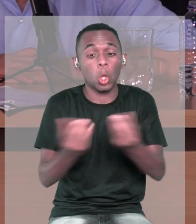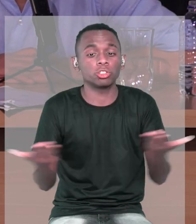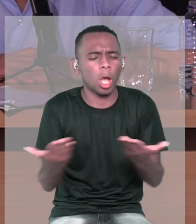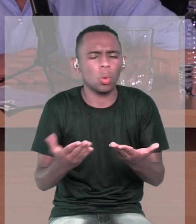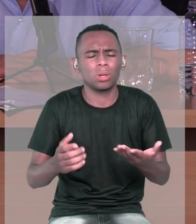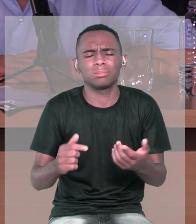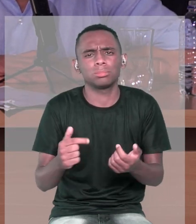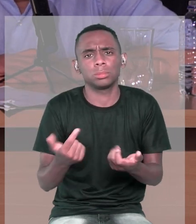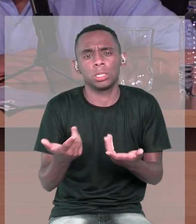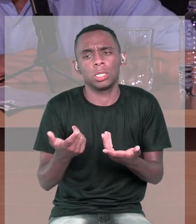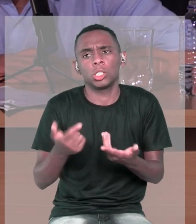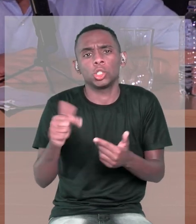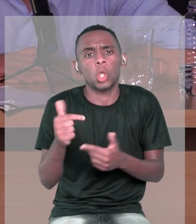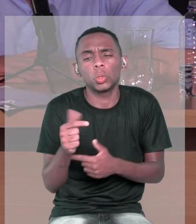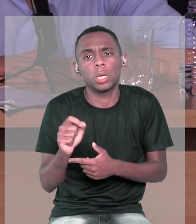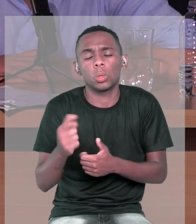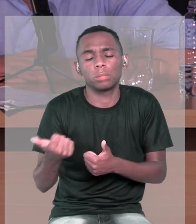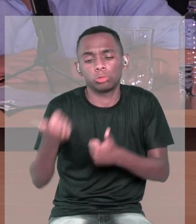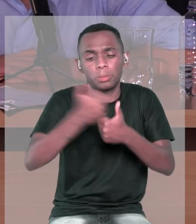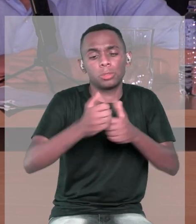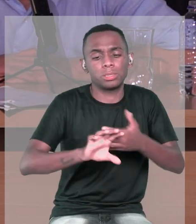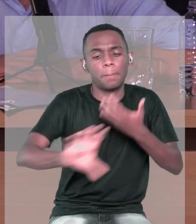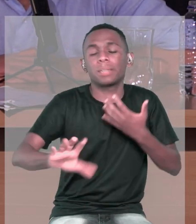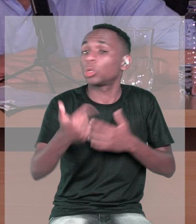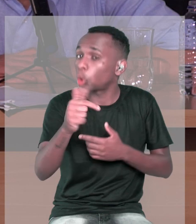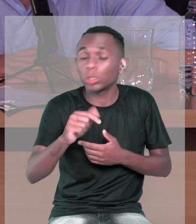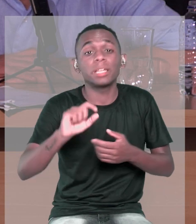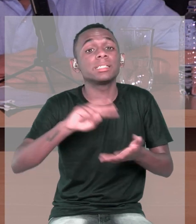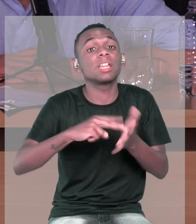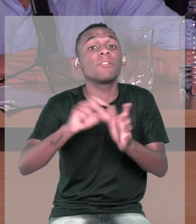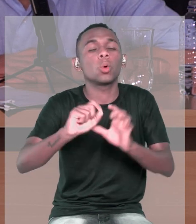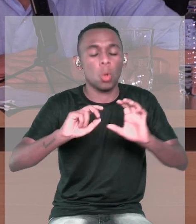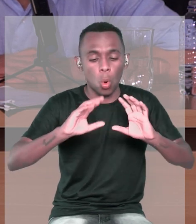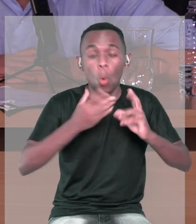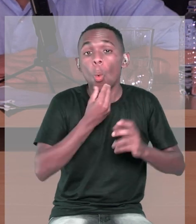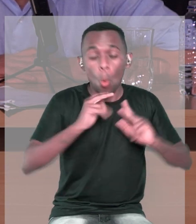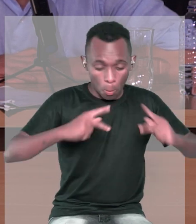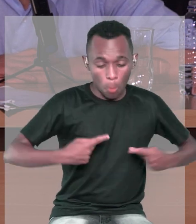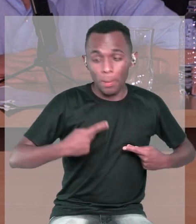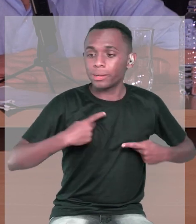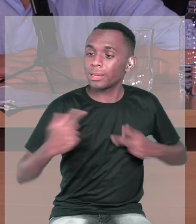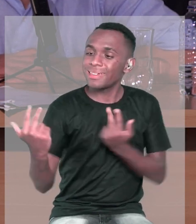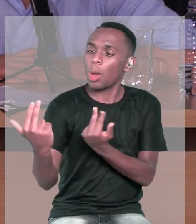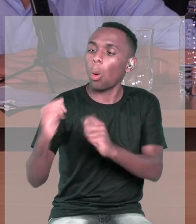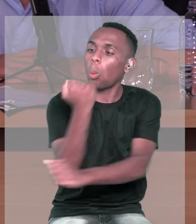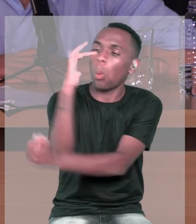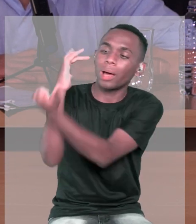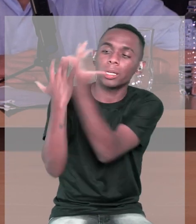coloca esse pensamento não coloca mais essa separação. O homem estaria igual à natureza e existe um processo